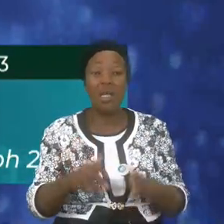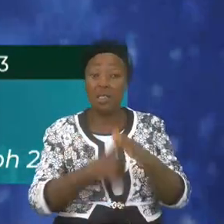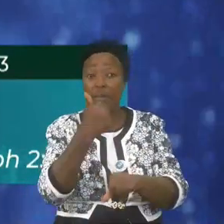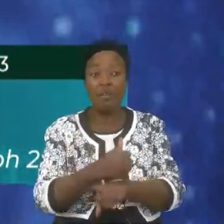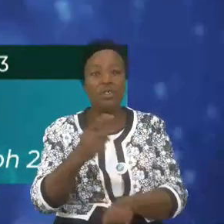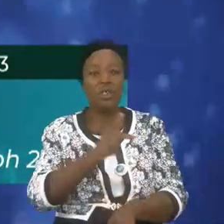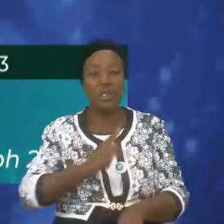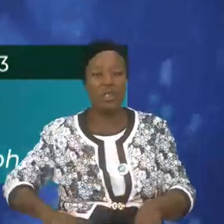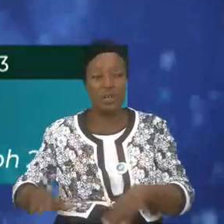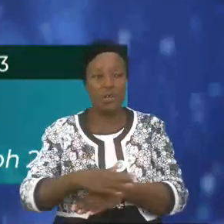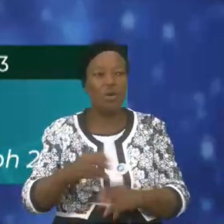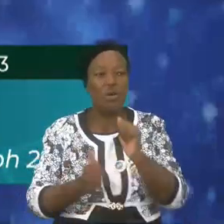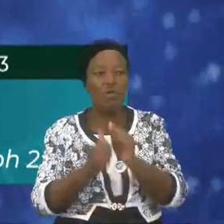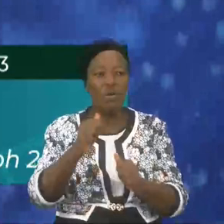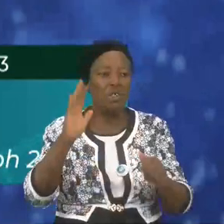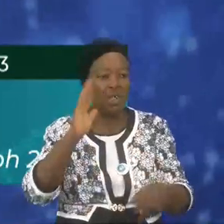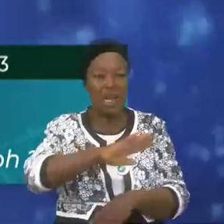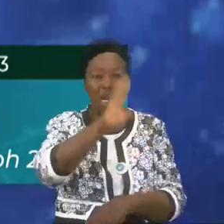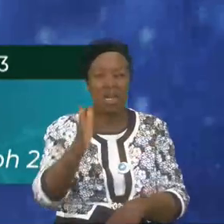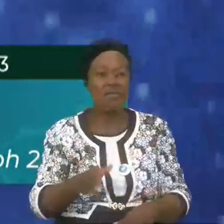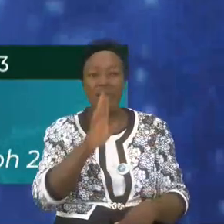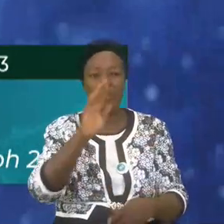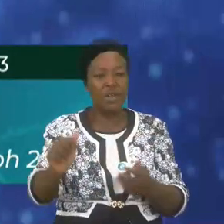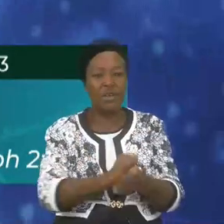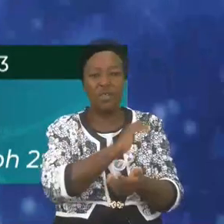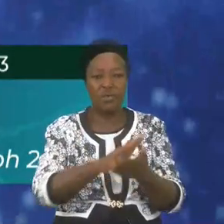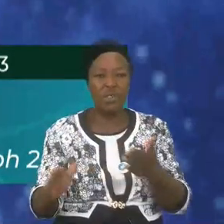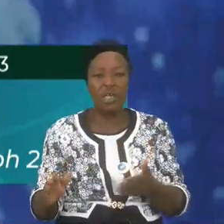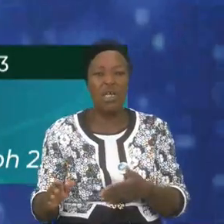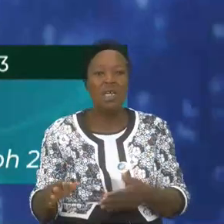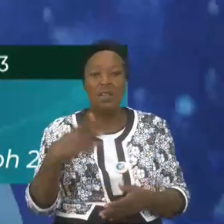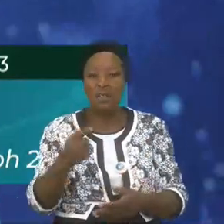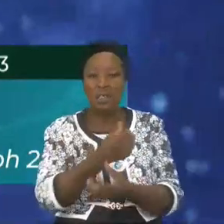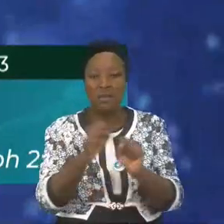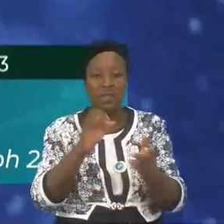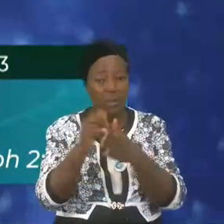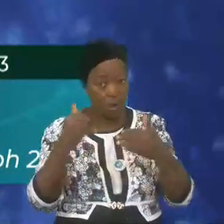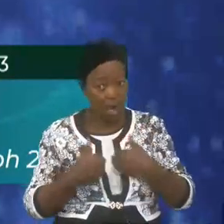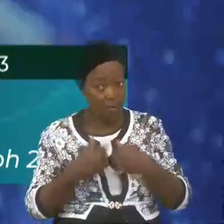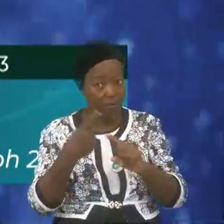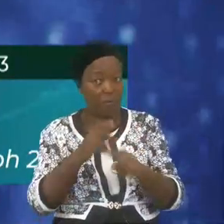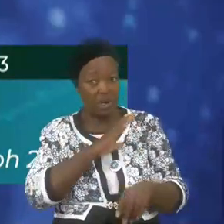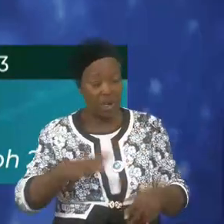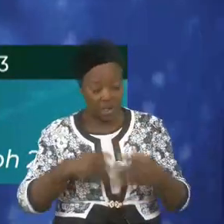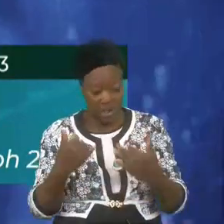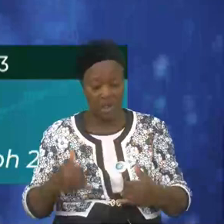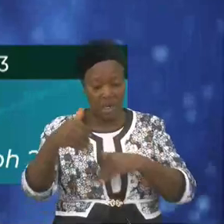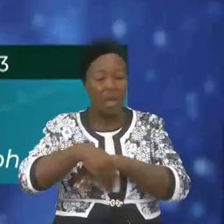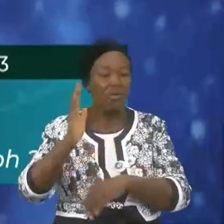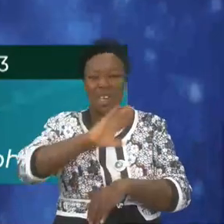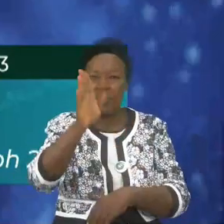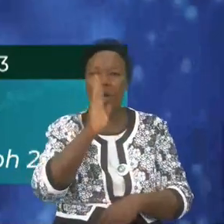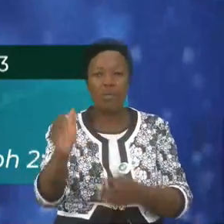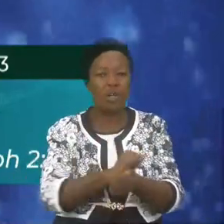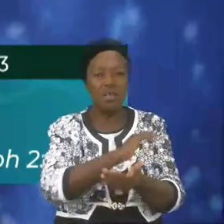ne sera jamais détruit. Le salut que tu auras de Christ ce soir ne sera